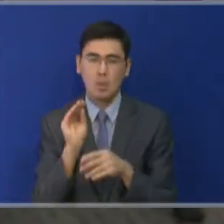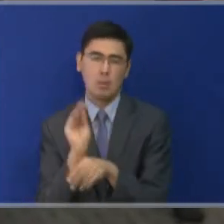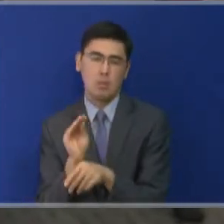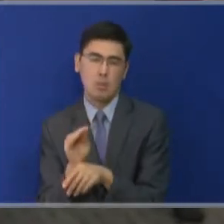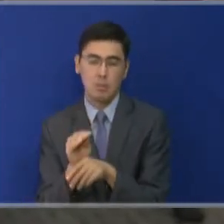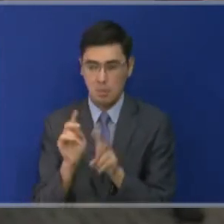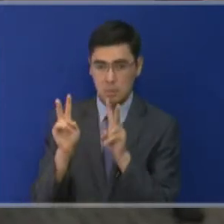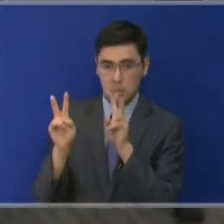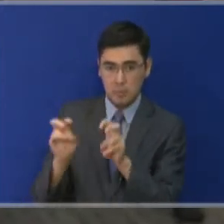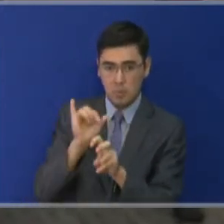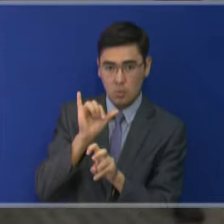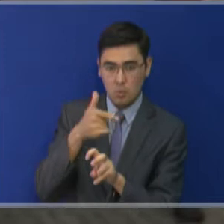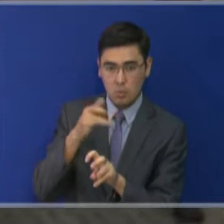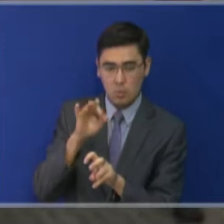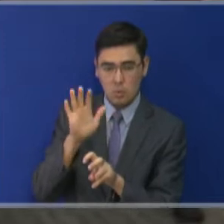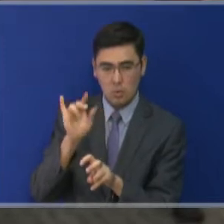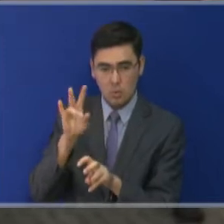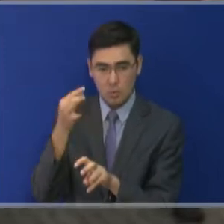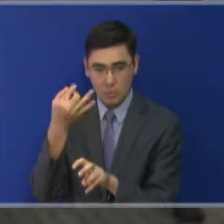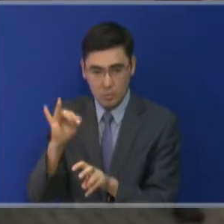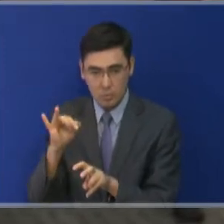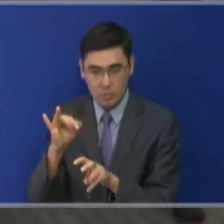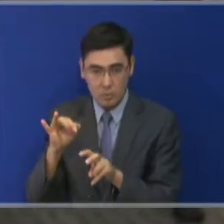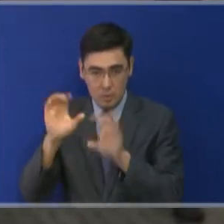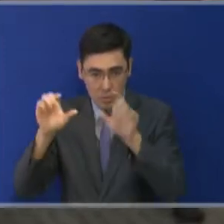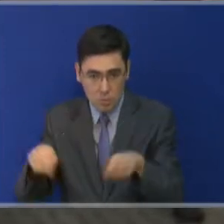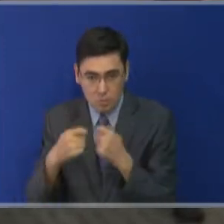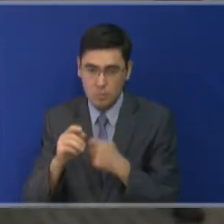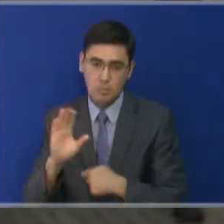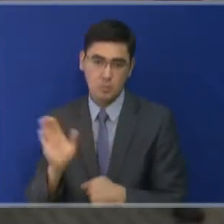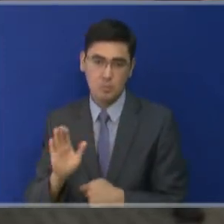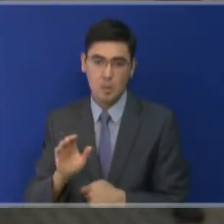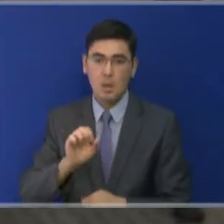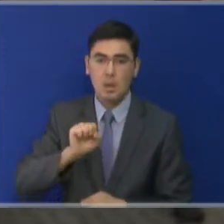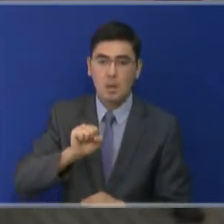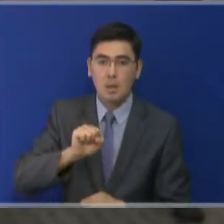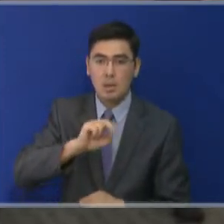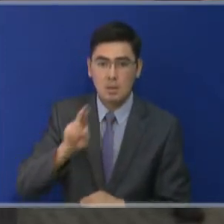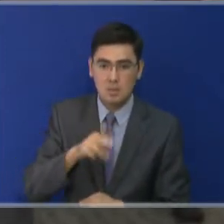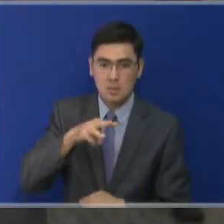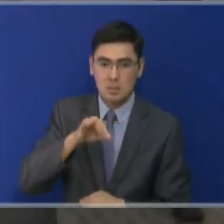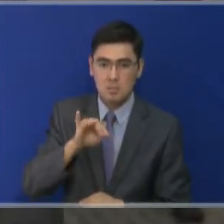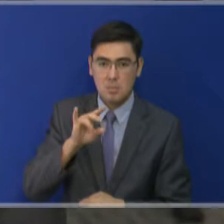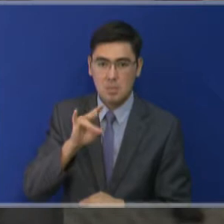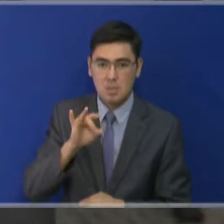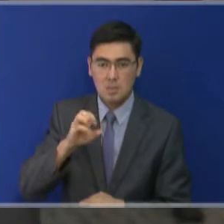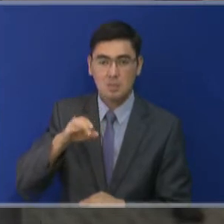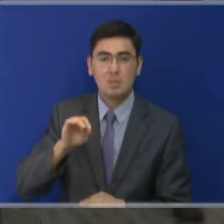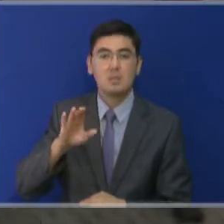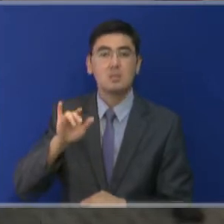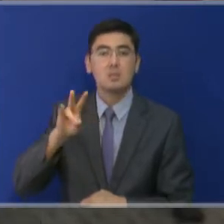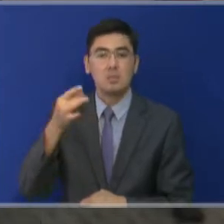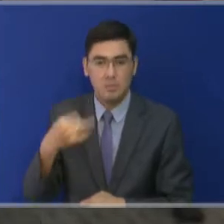деп танылмайды, яғни басқа адамның ар-намысы мен қадір-қасиетіне және оның беделіне нұқсан келтіретінін біле тұра жалған ақпарат